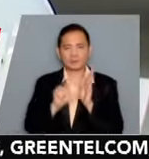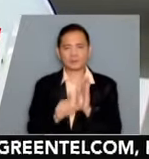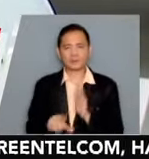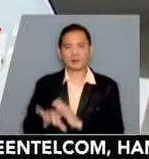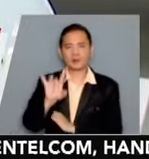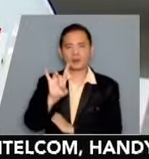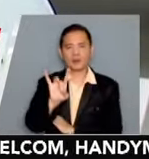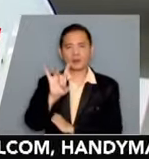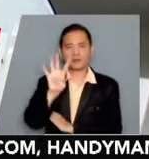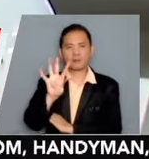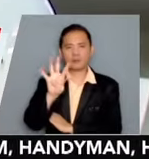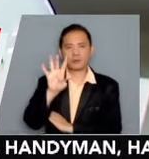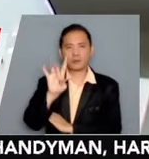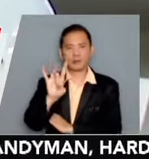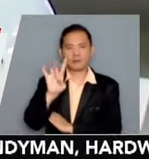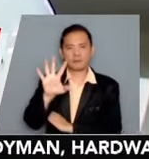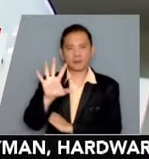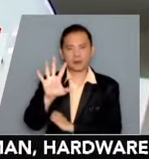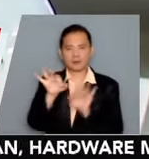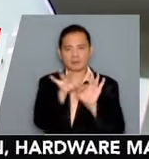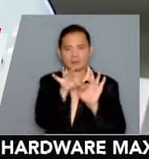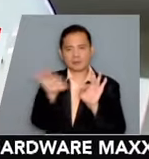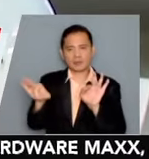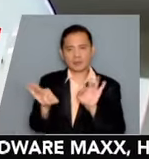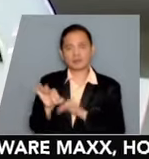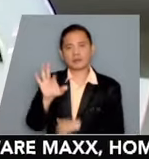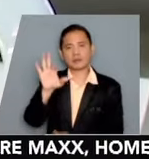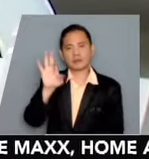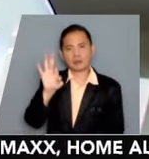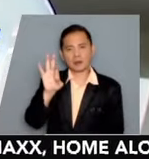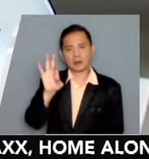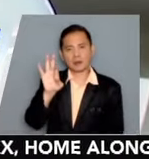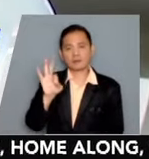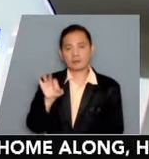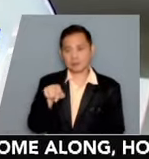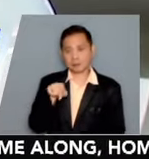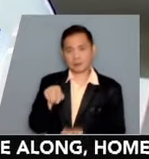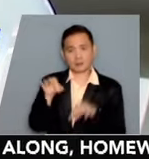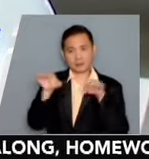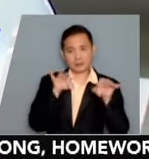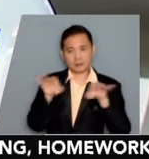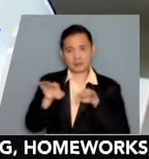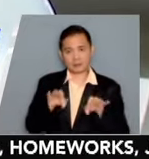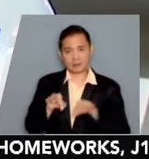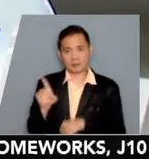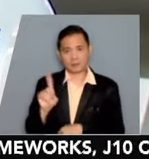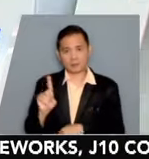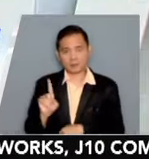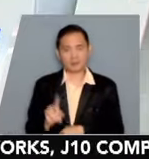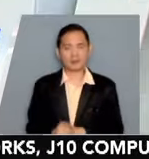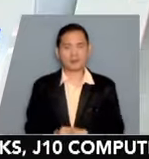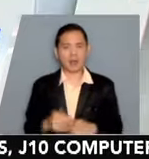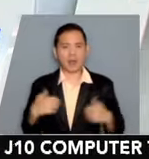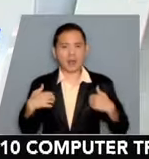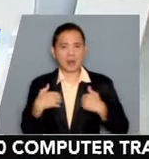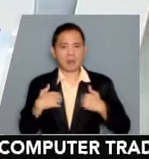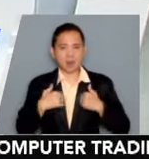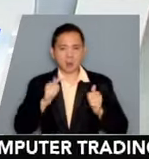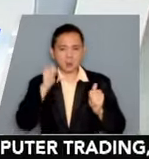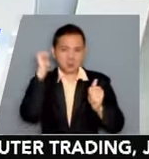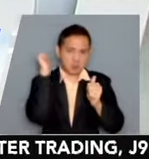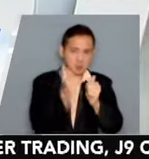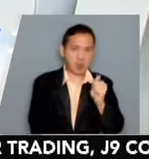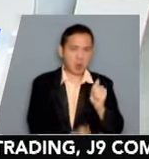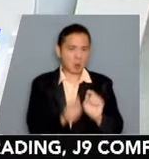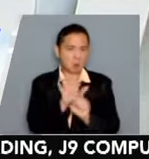8485. Section 9 stipulates this cruelty towards animals. Even if